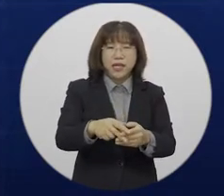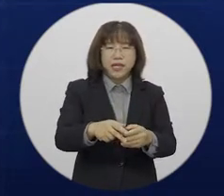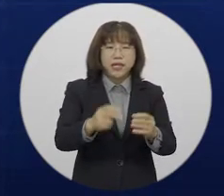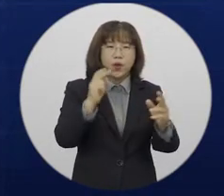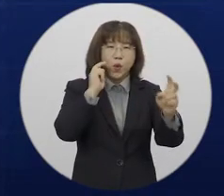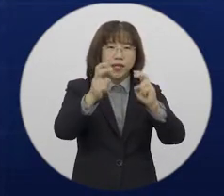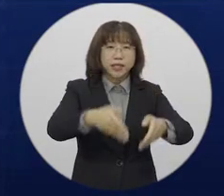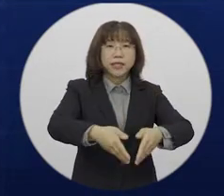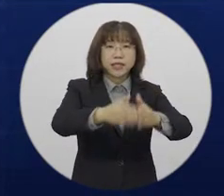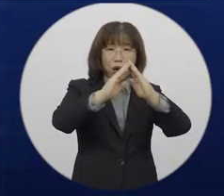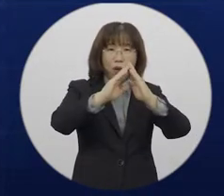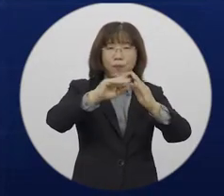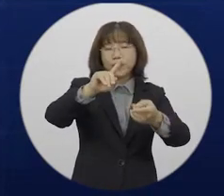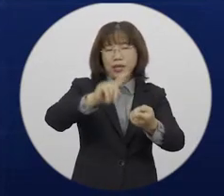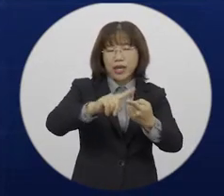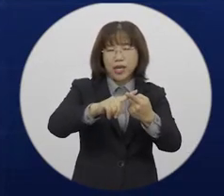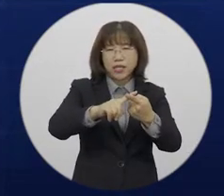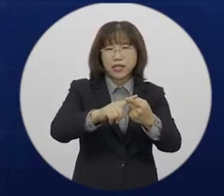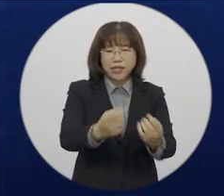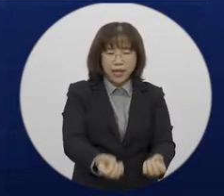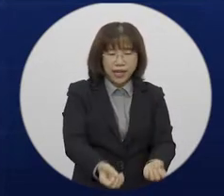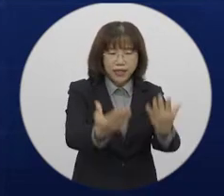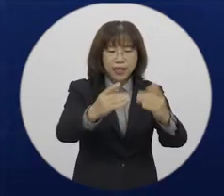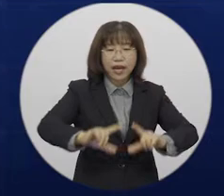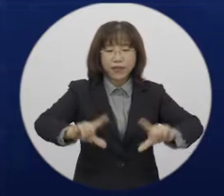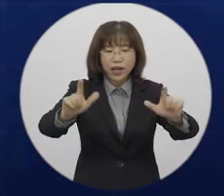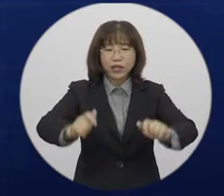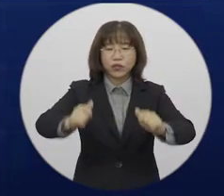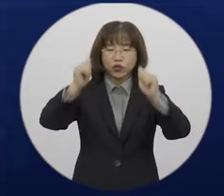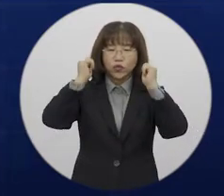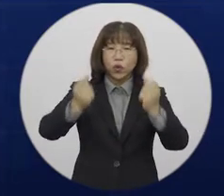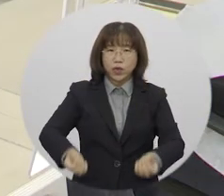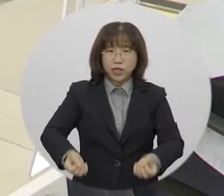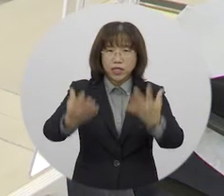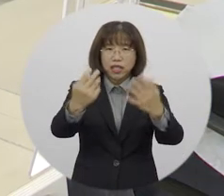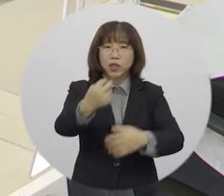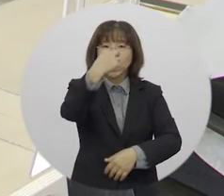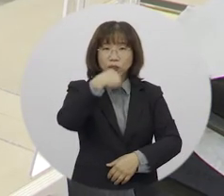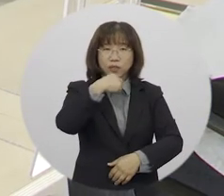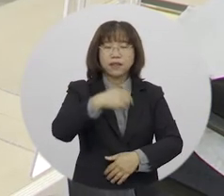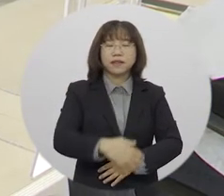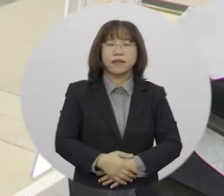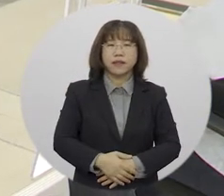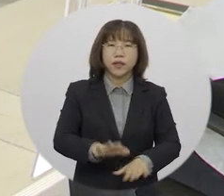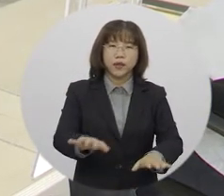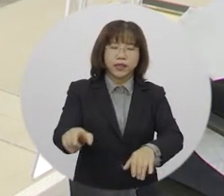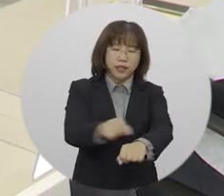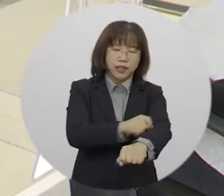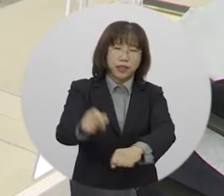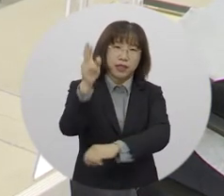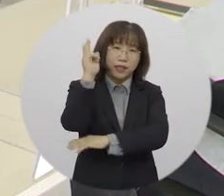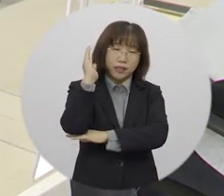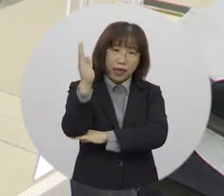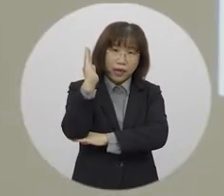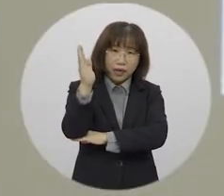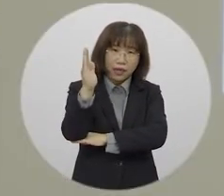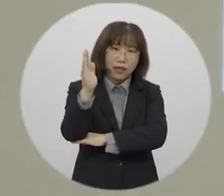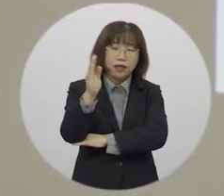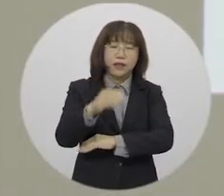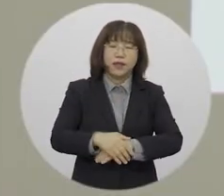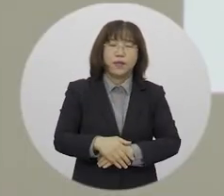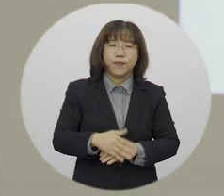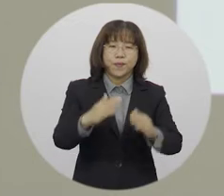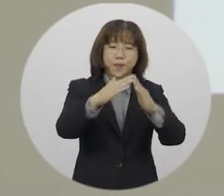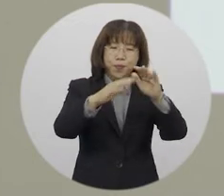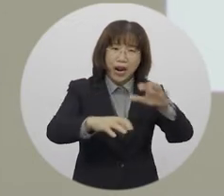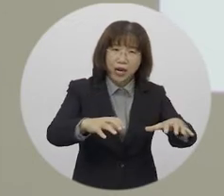아카데미 데모데이 및 수료식이 개최됐습니다. 행사에서는 먼저 특강 시간을 갖고 마을